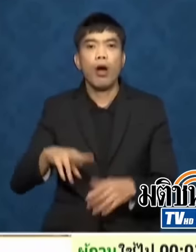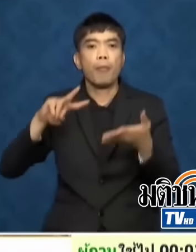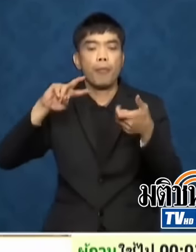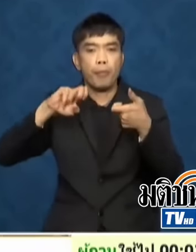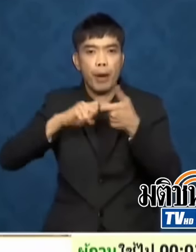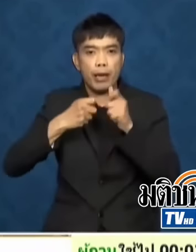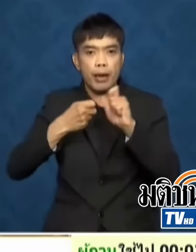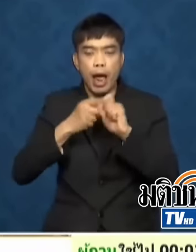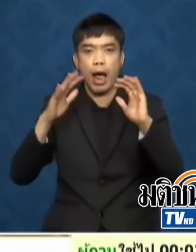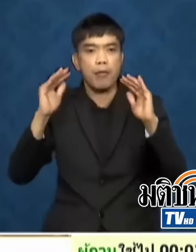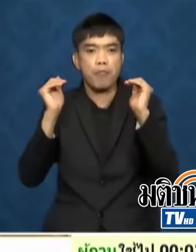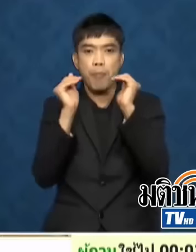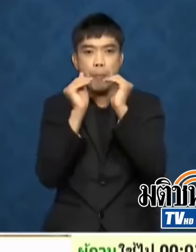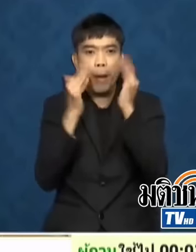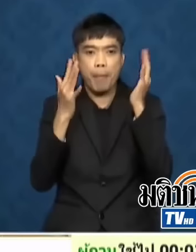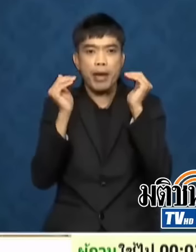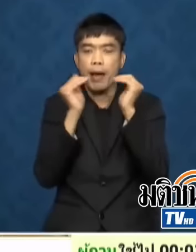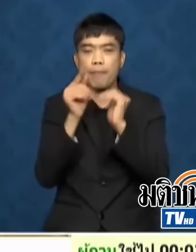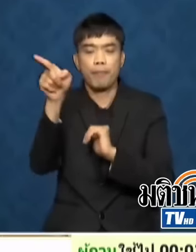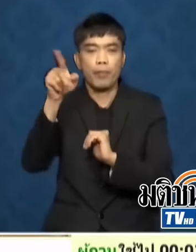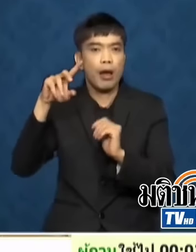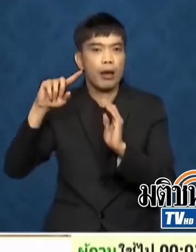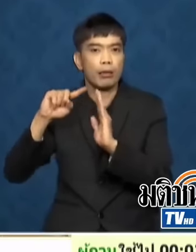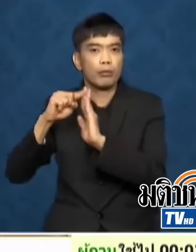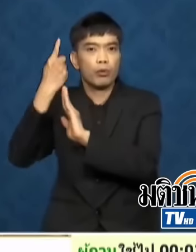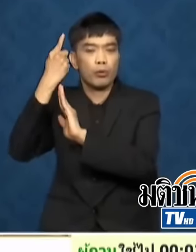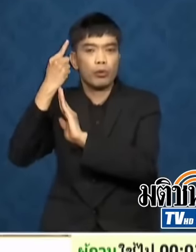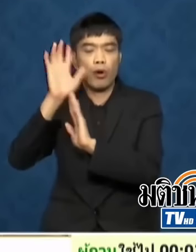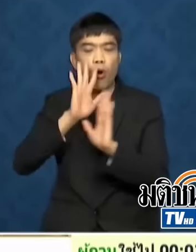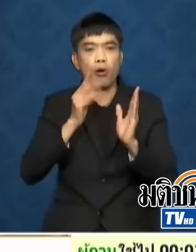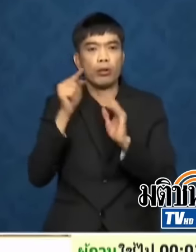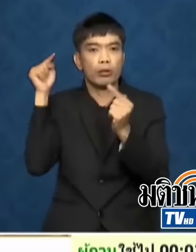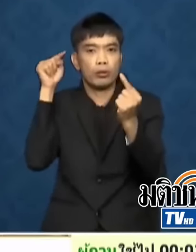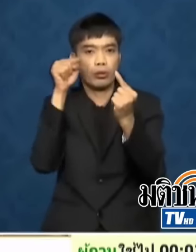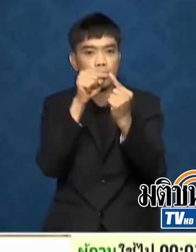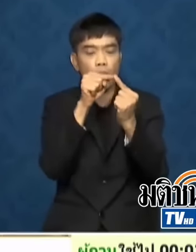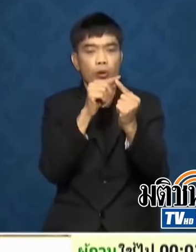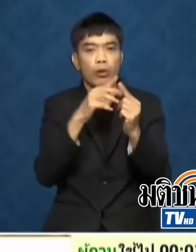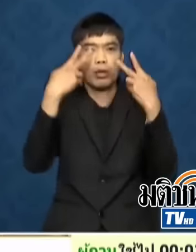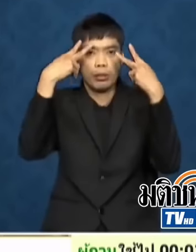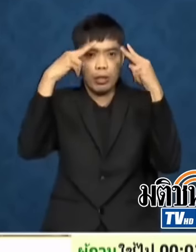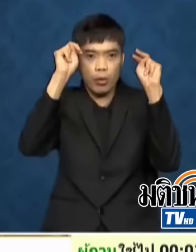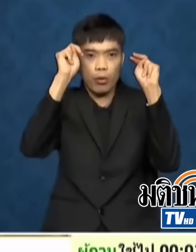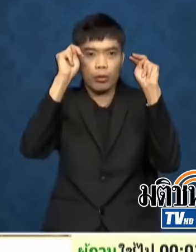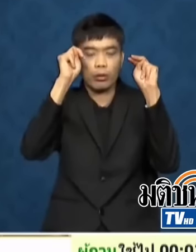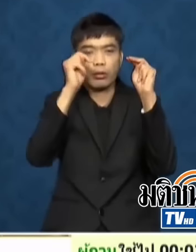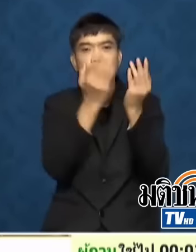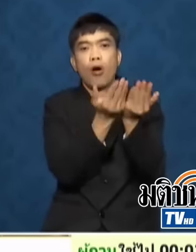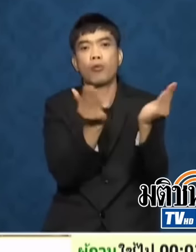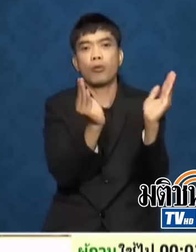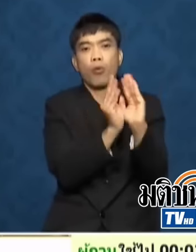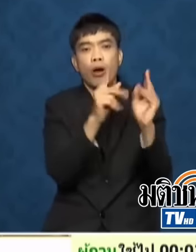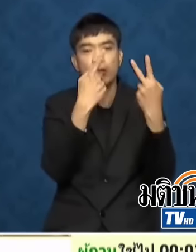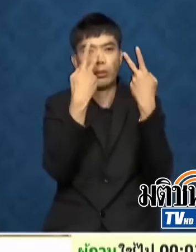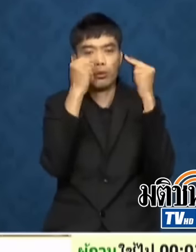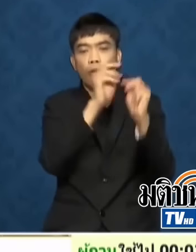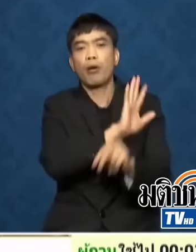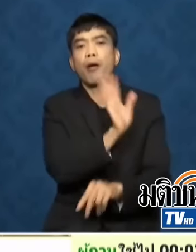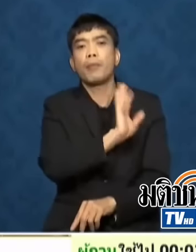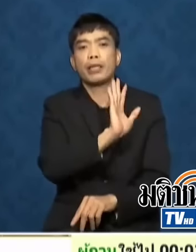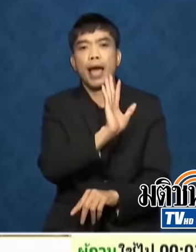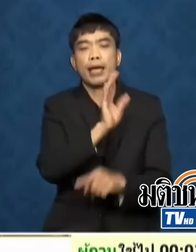านั้นไม่ได้เกิดขึ้นจากต่อวงตระกูลของท่านอดีตนายกรัฐมนตรีเพียงอย่างเดียว